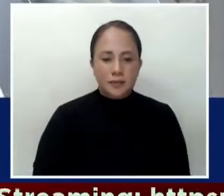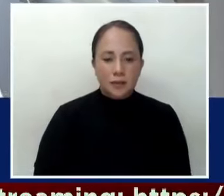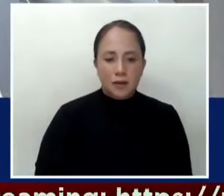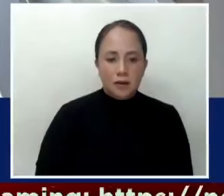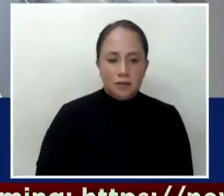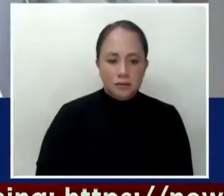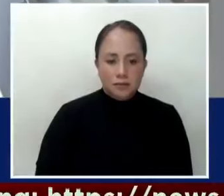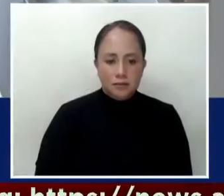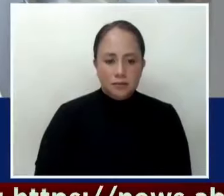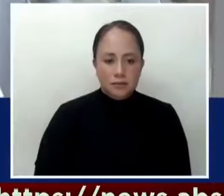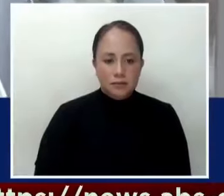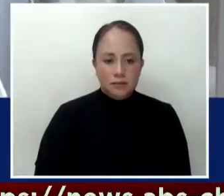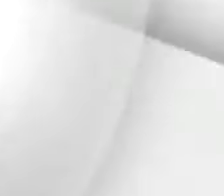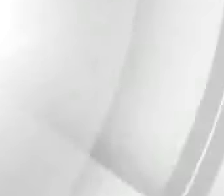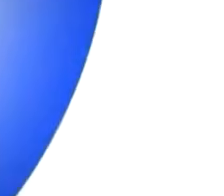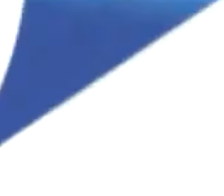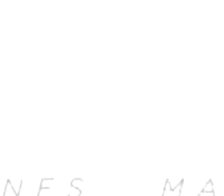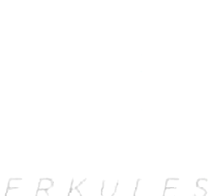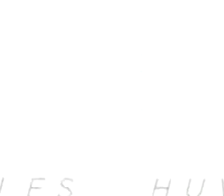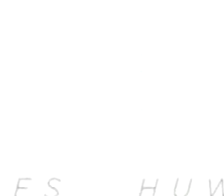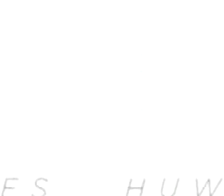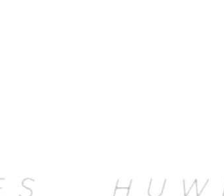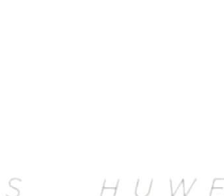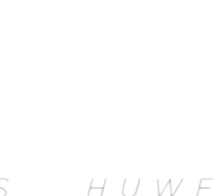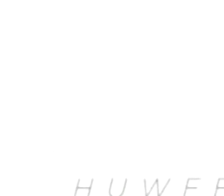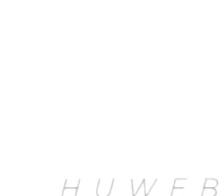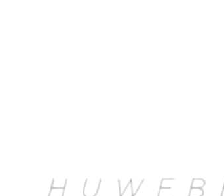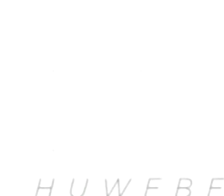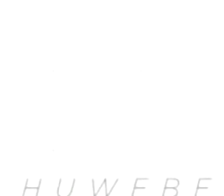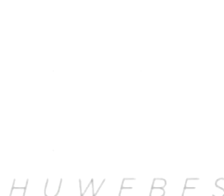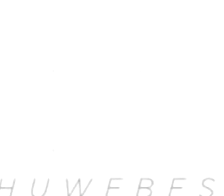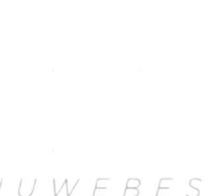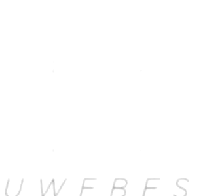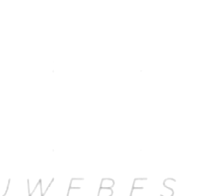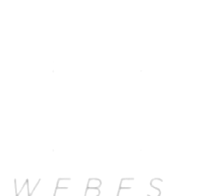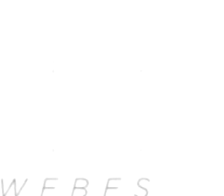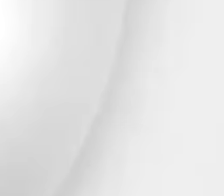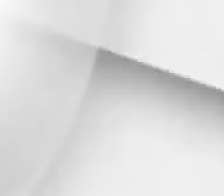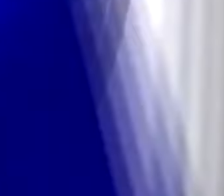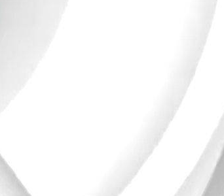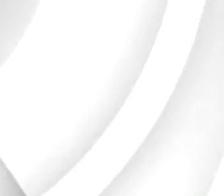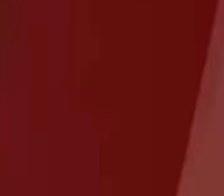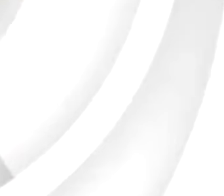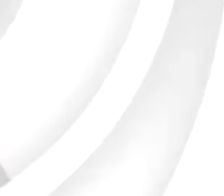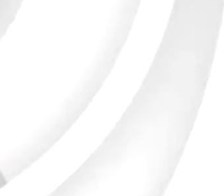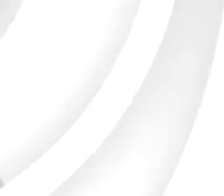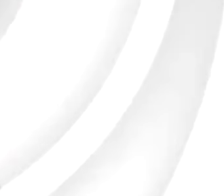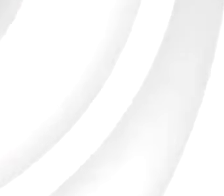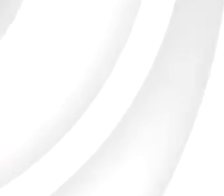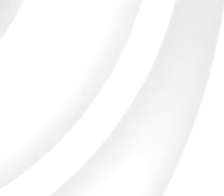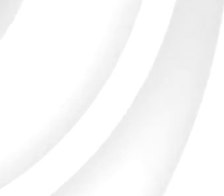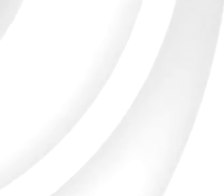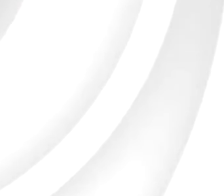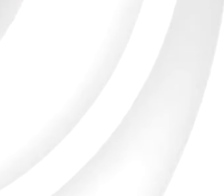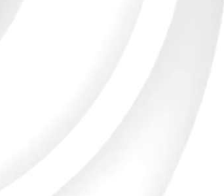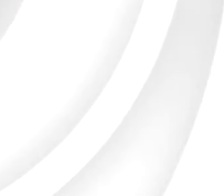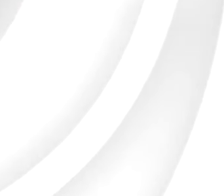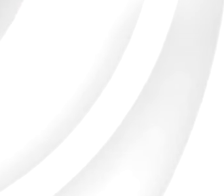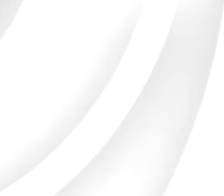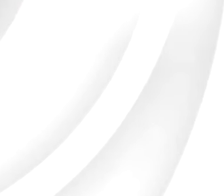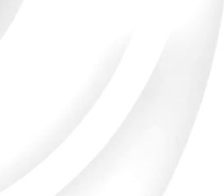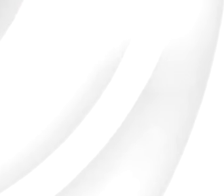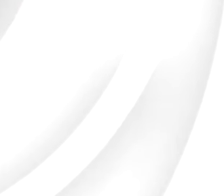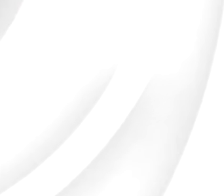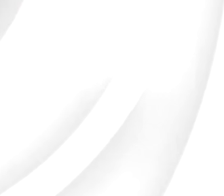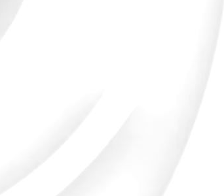Manahan, ABS-CBN News. Tuloy-tuloy po ang ating pagpapatrol sa bayan mula Lunes hanggang Biyernes sa